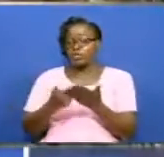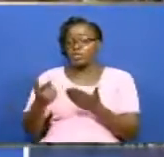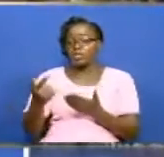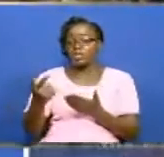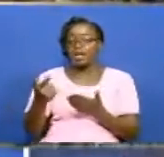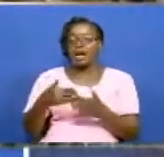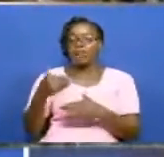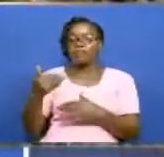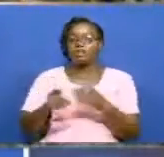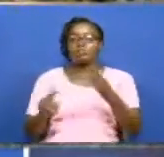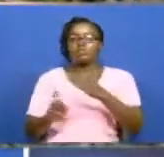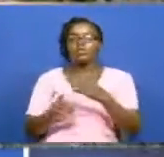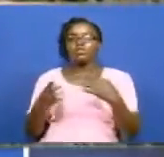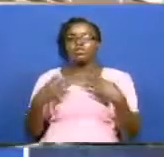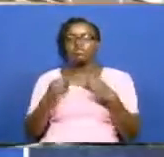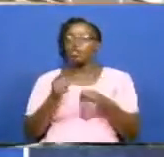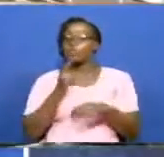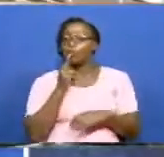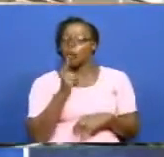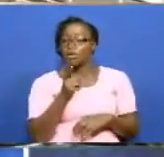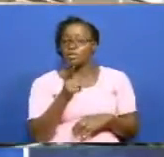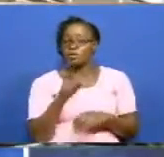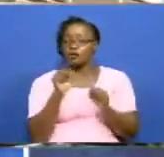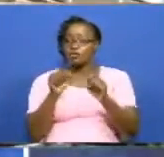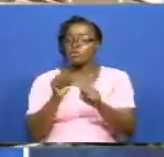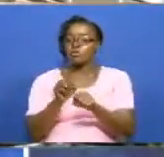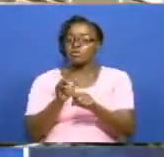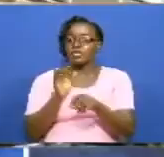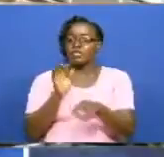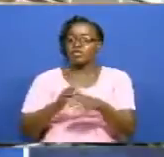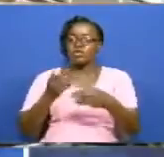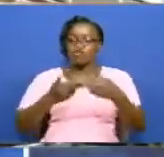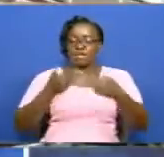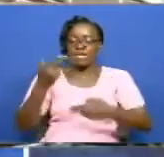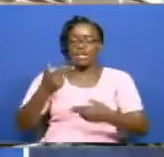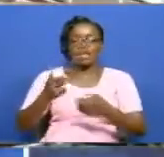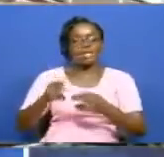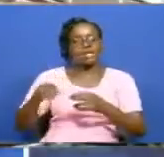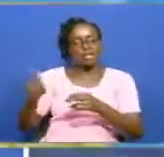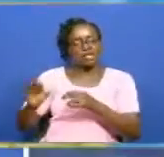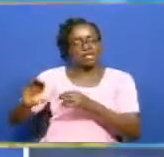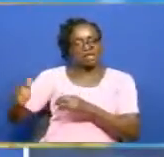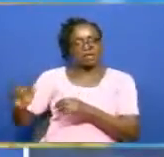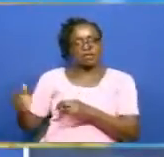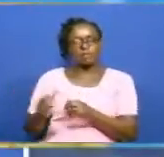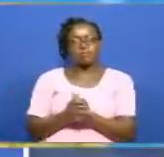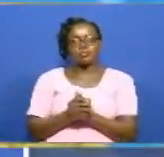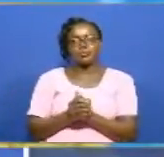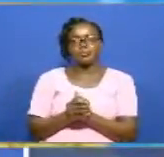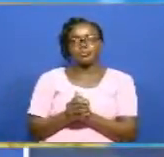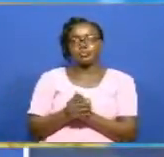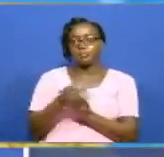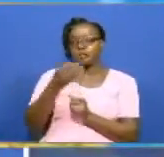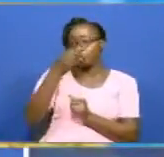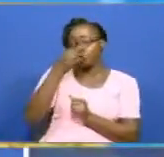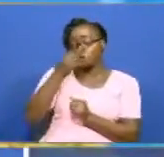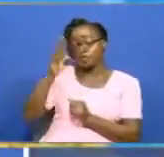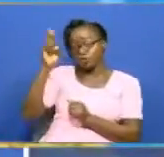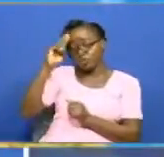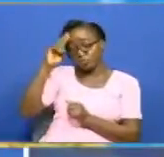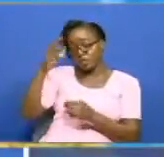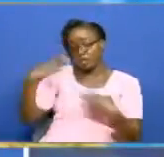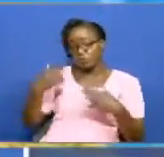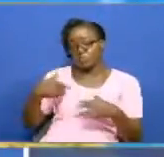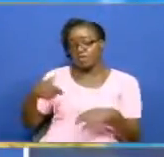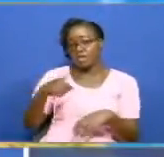Wizara ya Afya kutahadharisha kwamba maambukizi mengi mapya sasa yananakiliwa kwenye kaunti nyinginezo. We wish to remind our people that